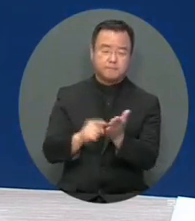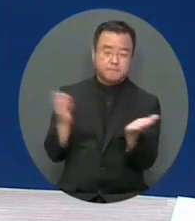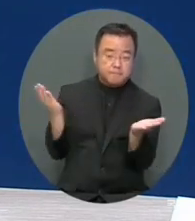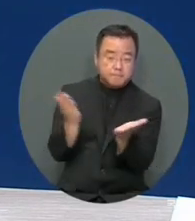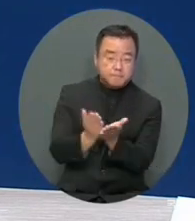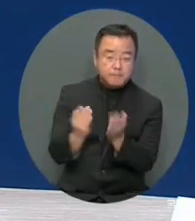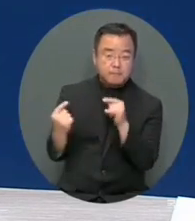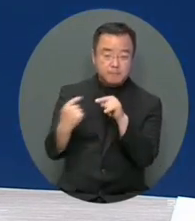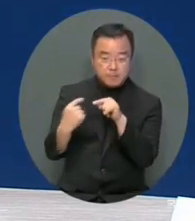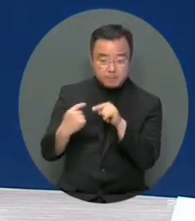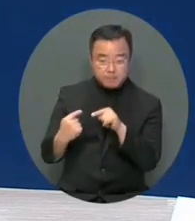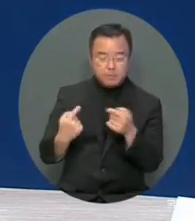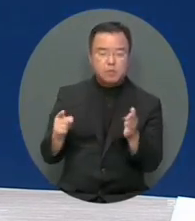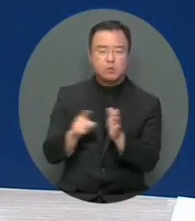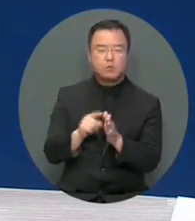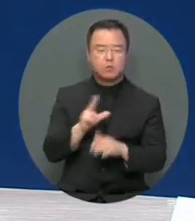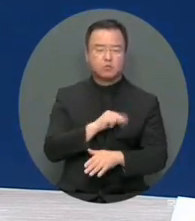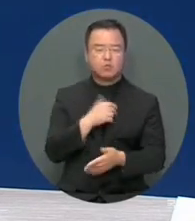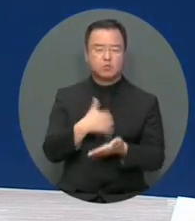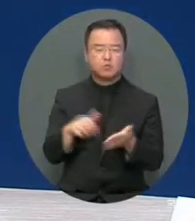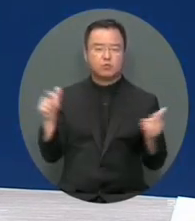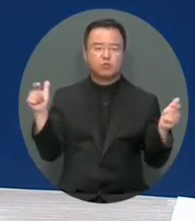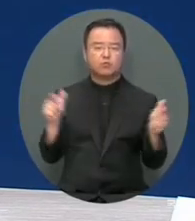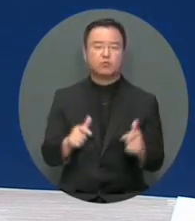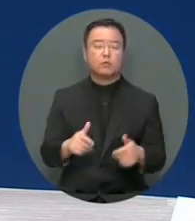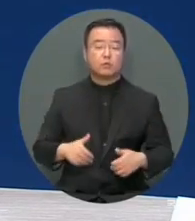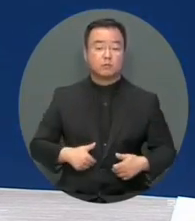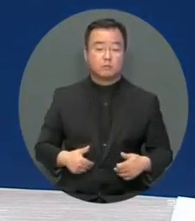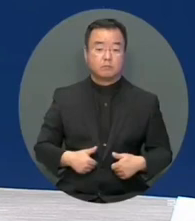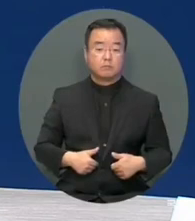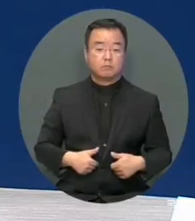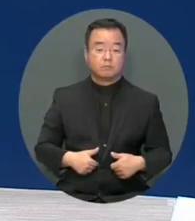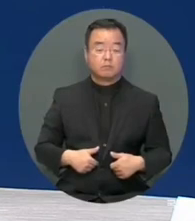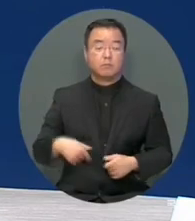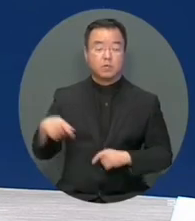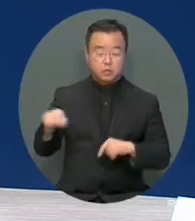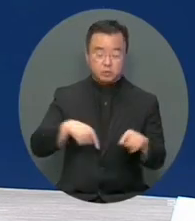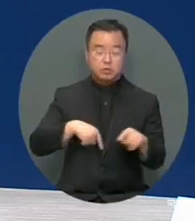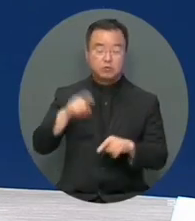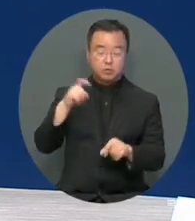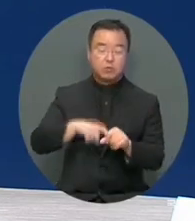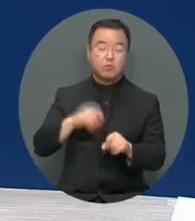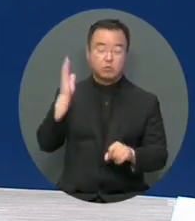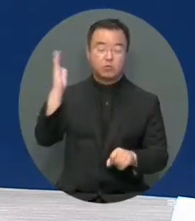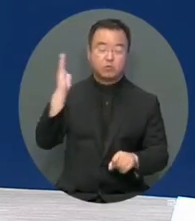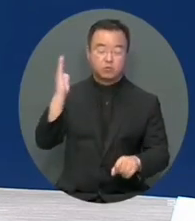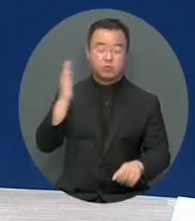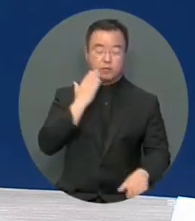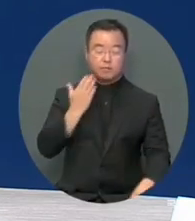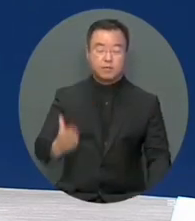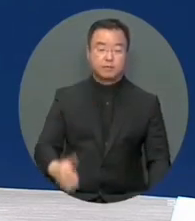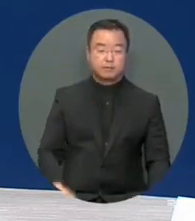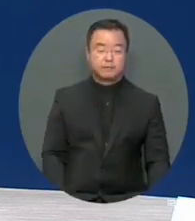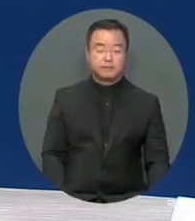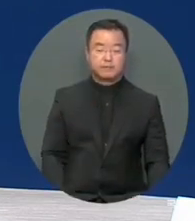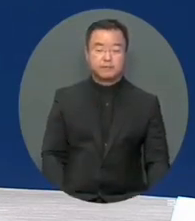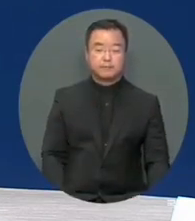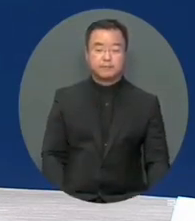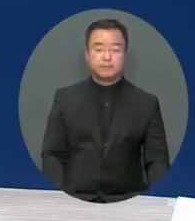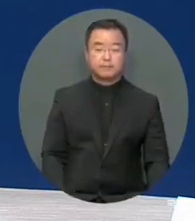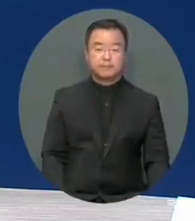위해서는 의원 정수를 줄여야 된다라는 정치적 주장을 할 수도 있다고 생각합니다.